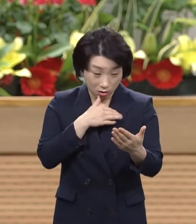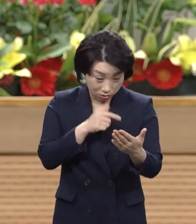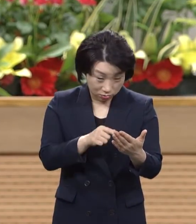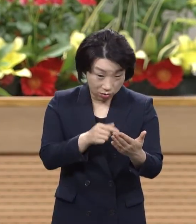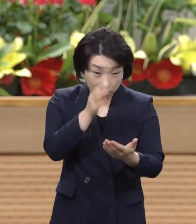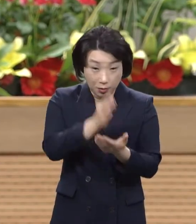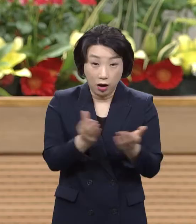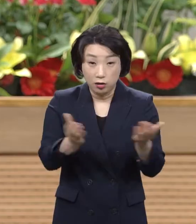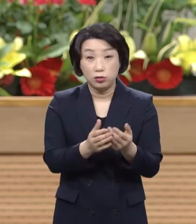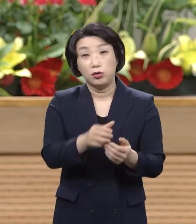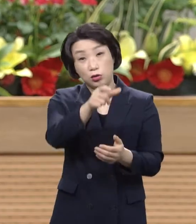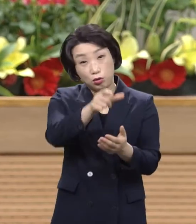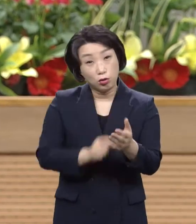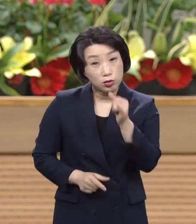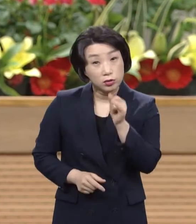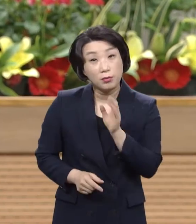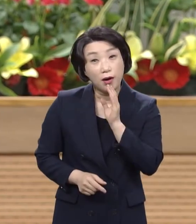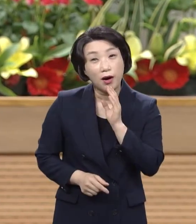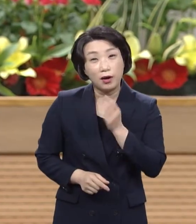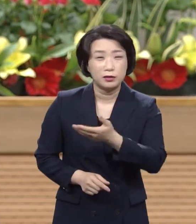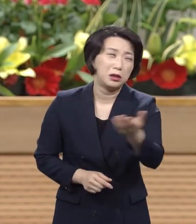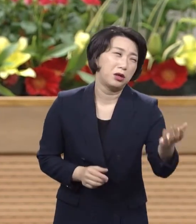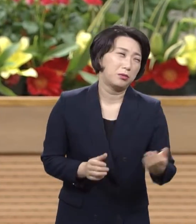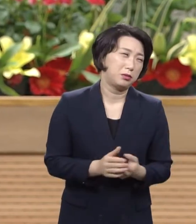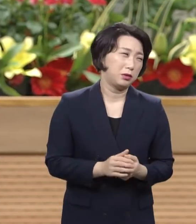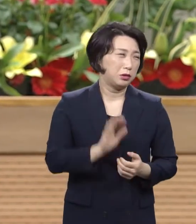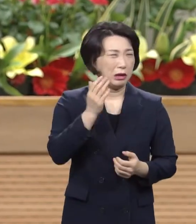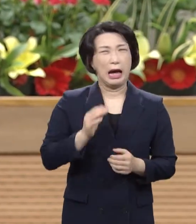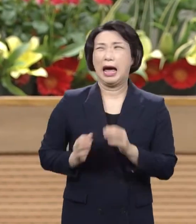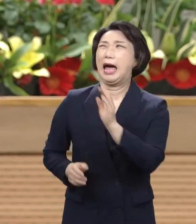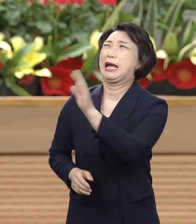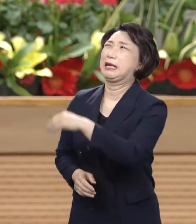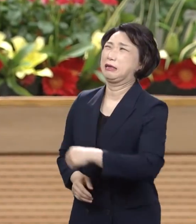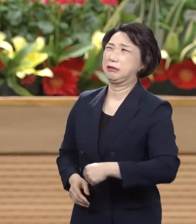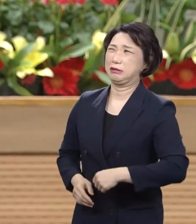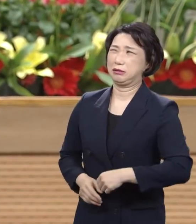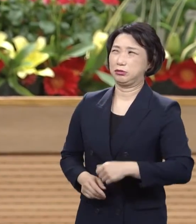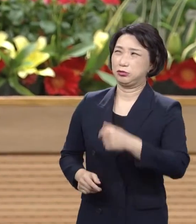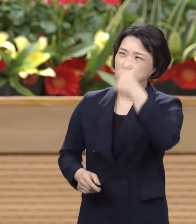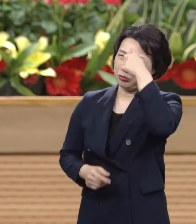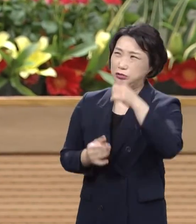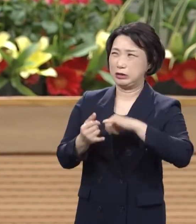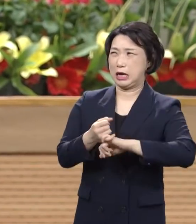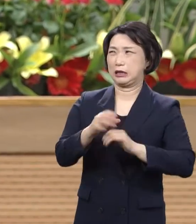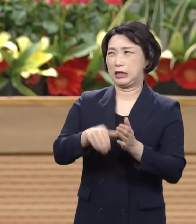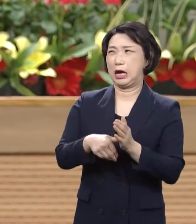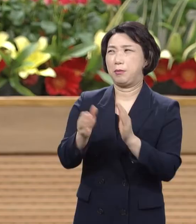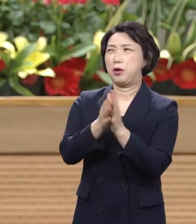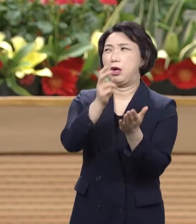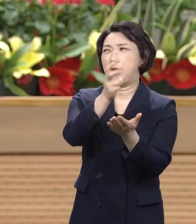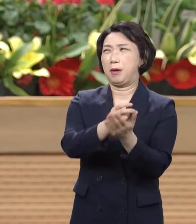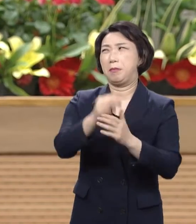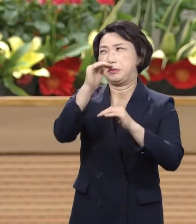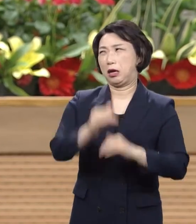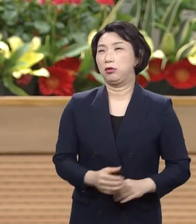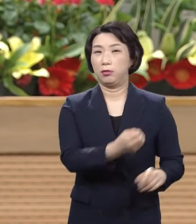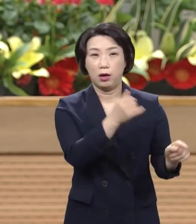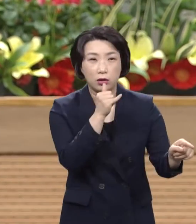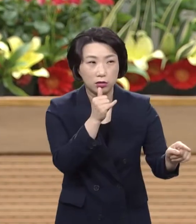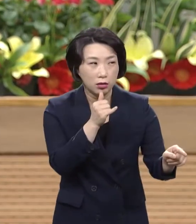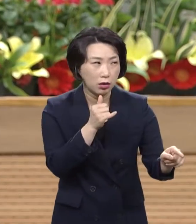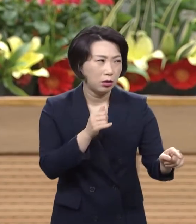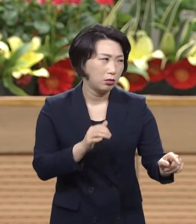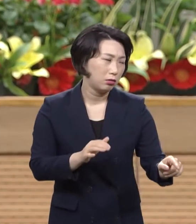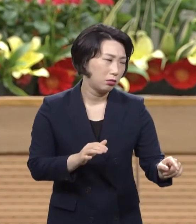하지 말라고 말했어요. 근데 사람들은 그건 다 구약시대 율법적이지 그렇게 말하는 사람이